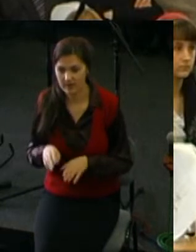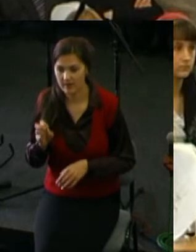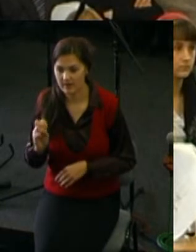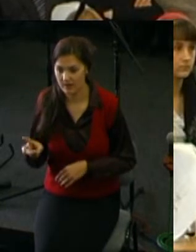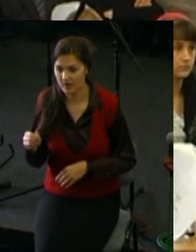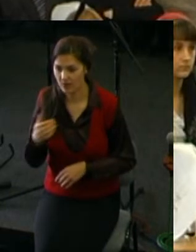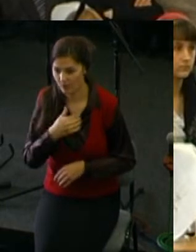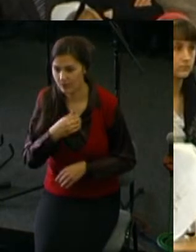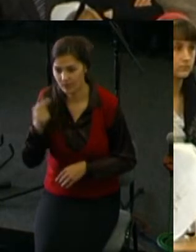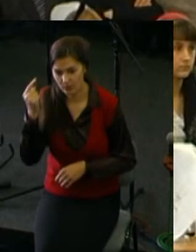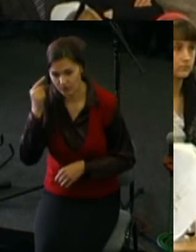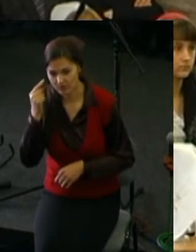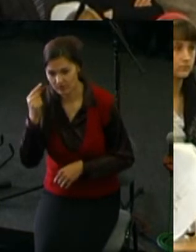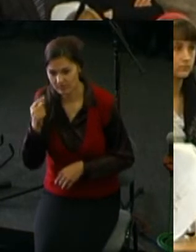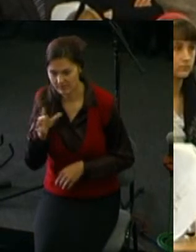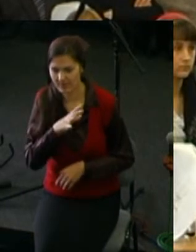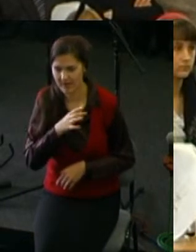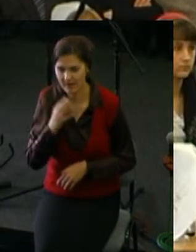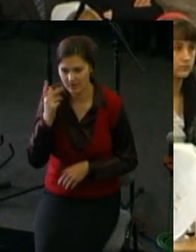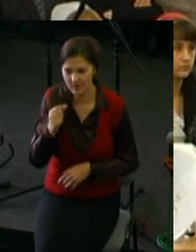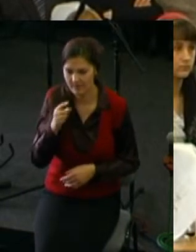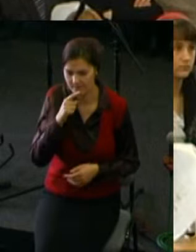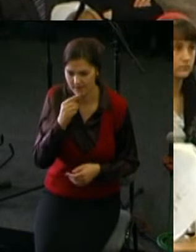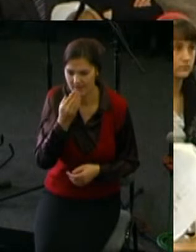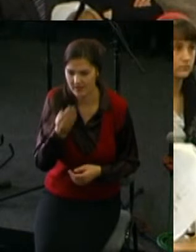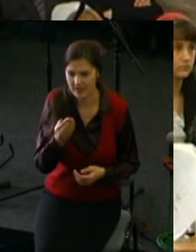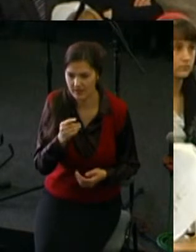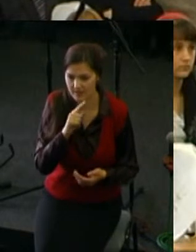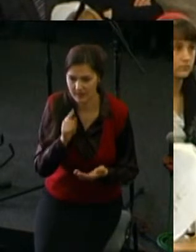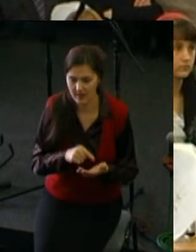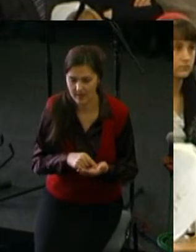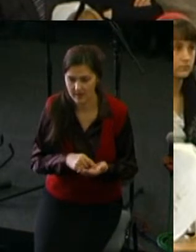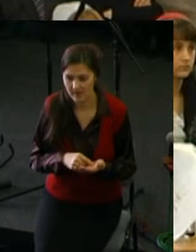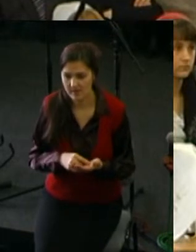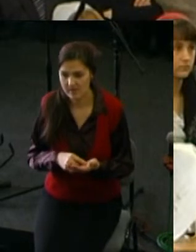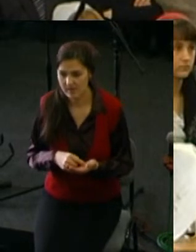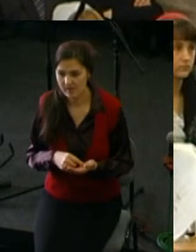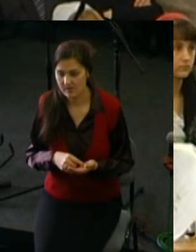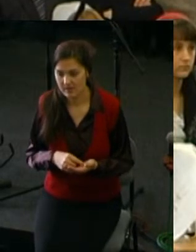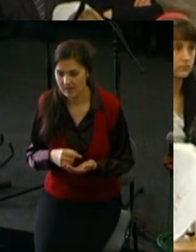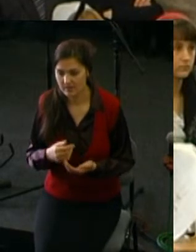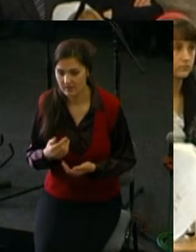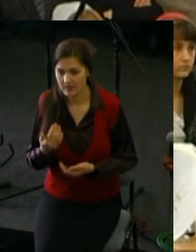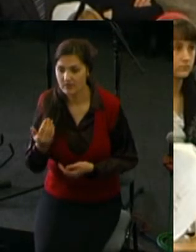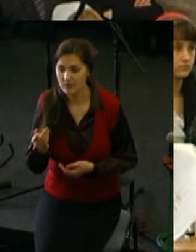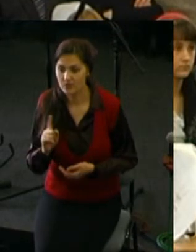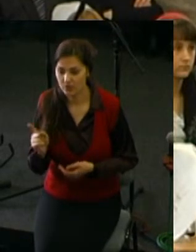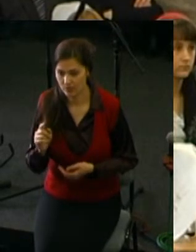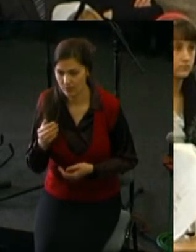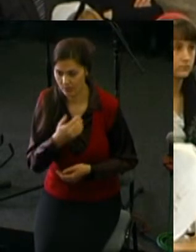хоче почути Буває коли людини задаєш питання то людина каже А що ти хочеш почути